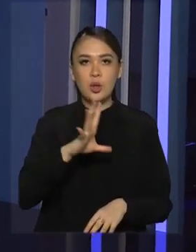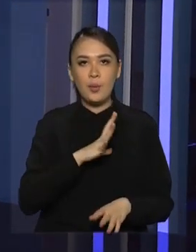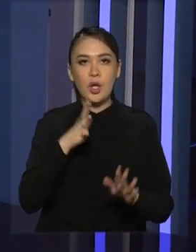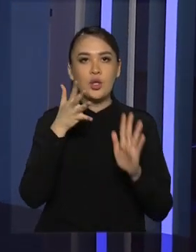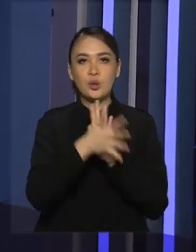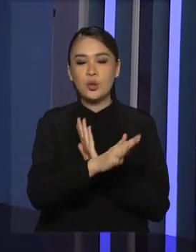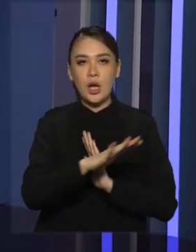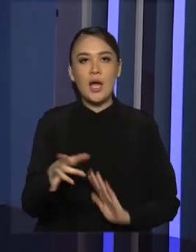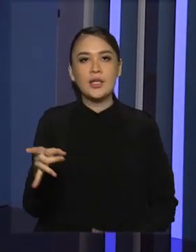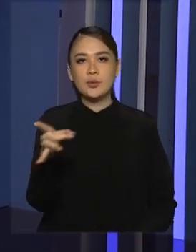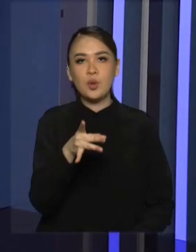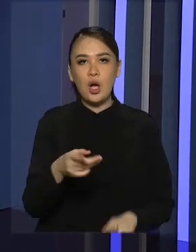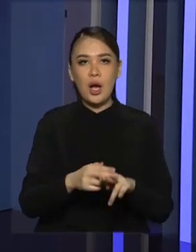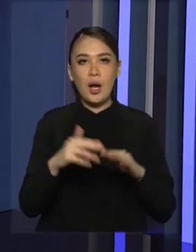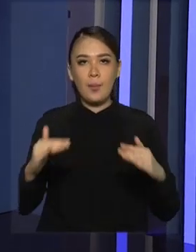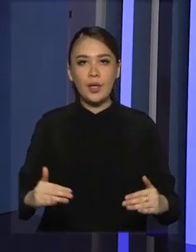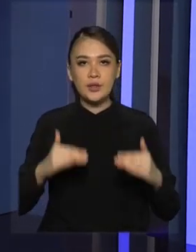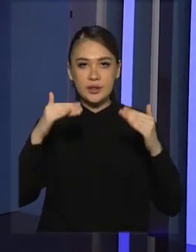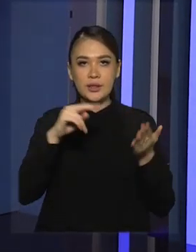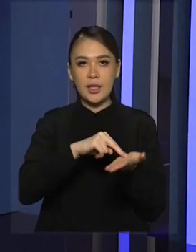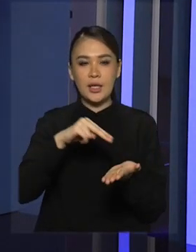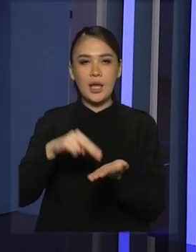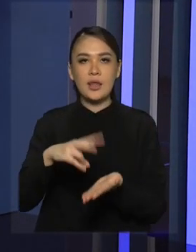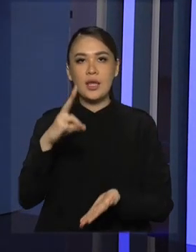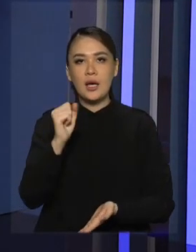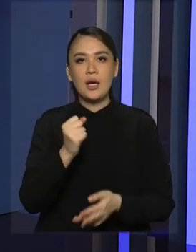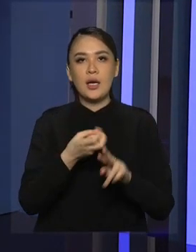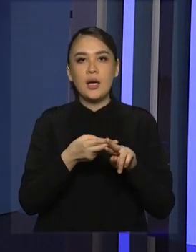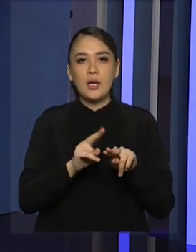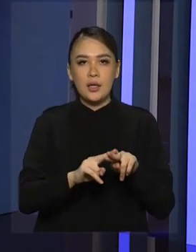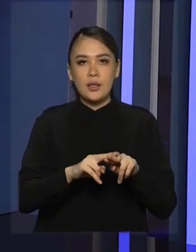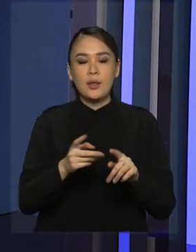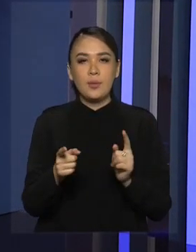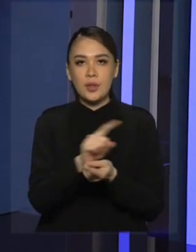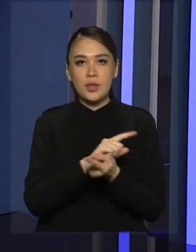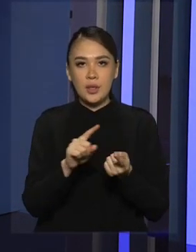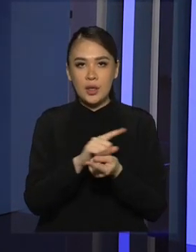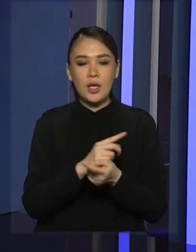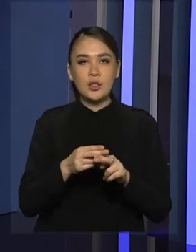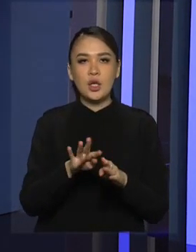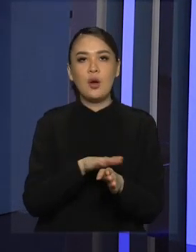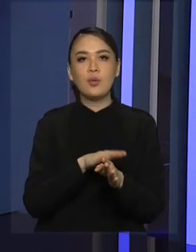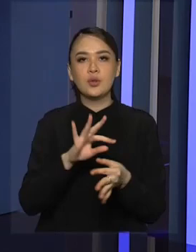рынки, в республике намерены поднять розничные цены на продукцию нефтепереработки. Все